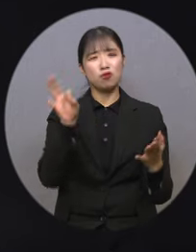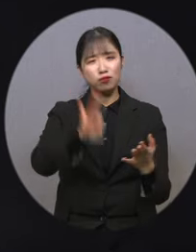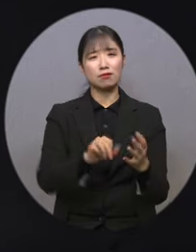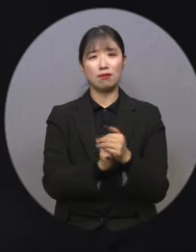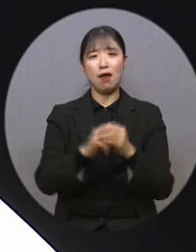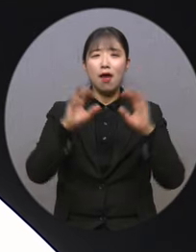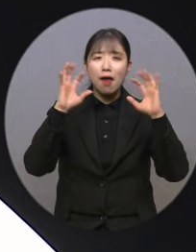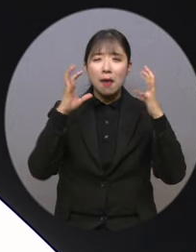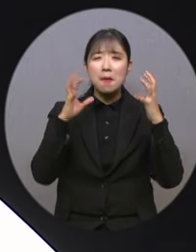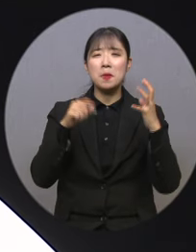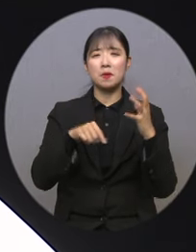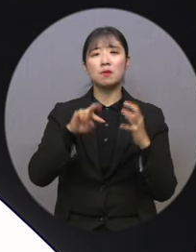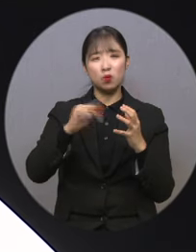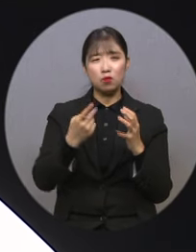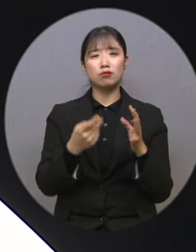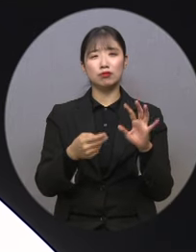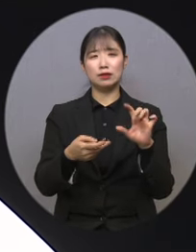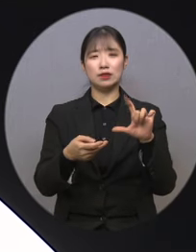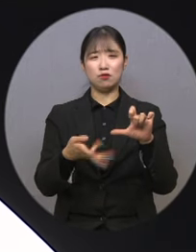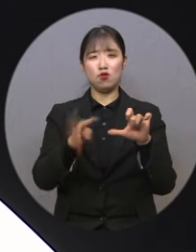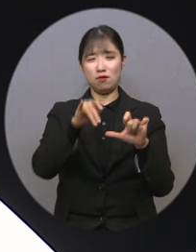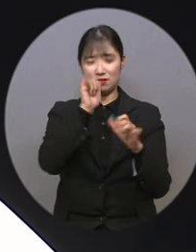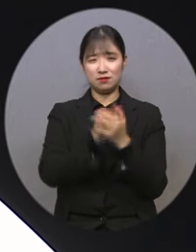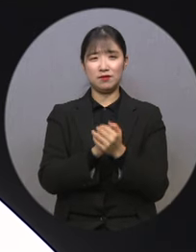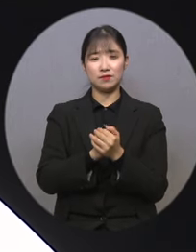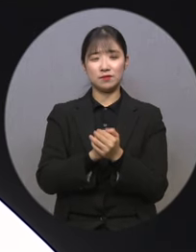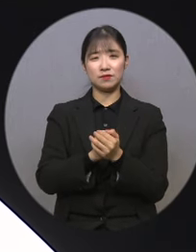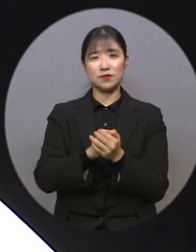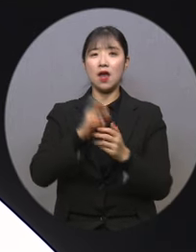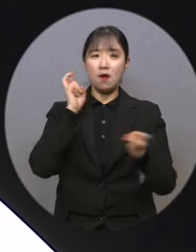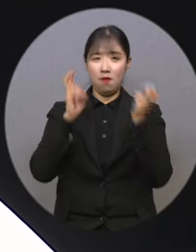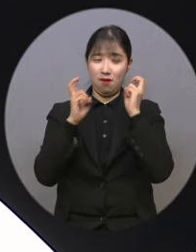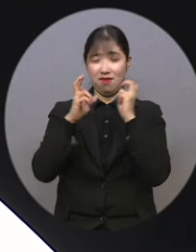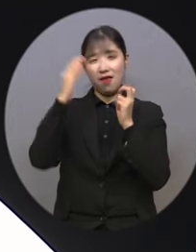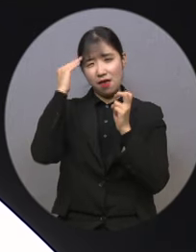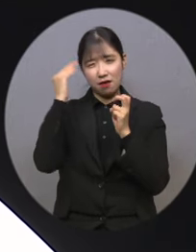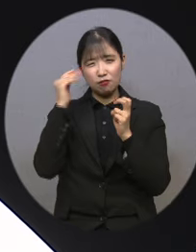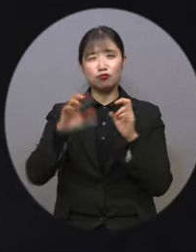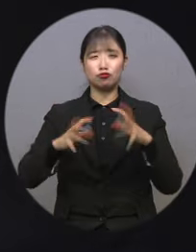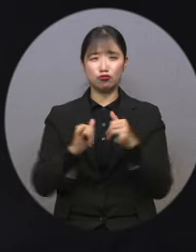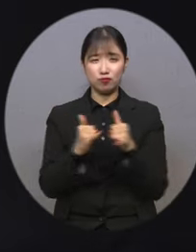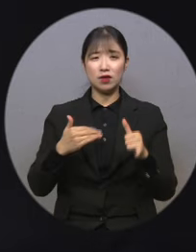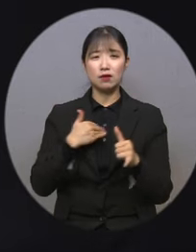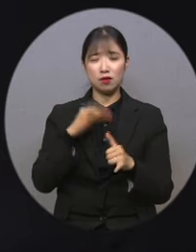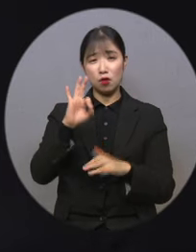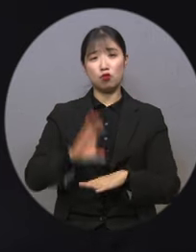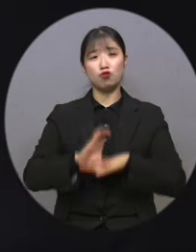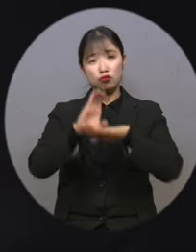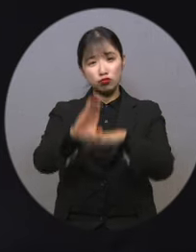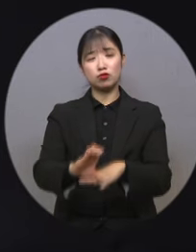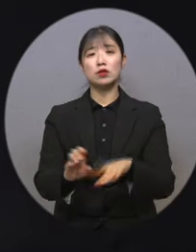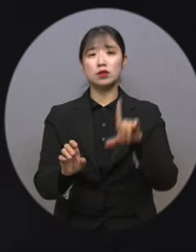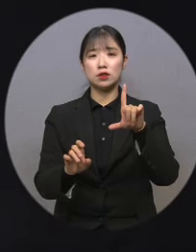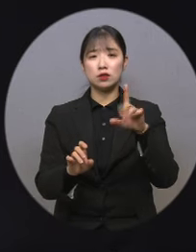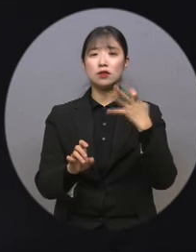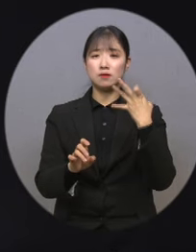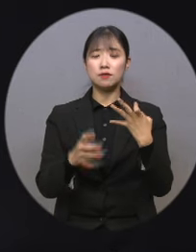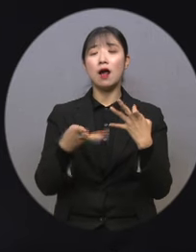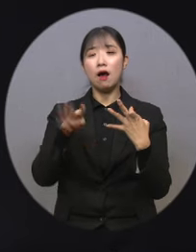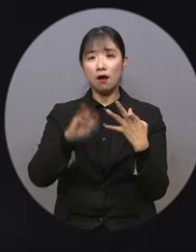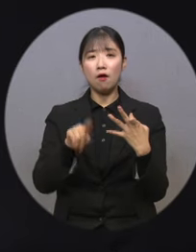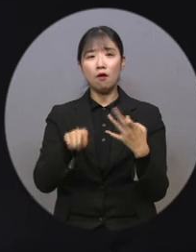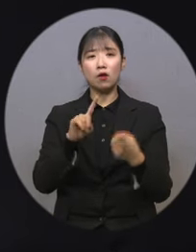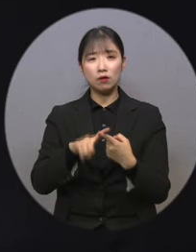지분이 있어요. 그러면 국민이 주식회사 대한민국의 국민이 내가 투자한 15억에 대해서 14억에